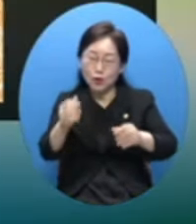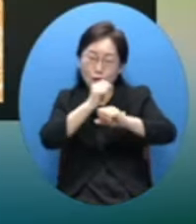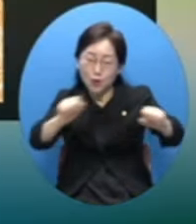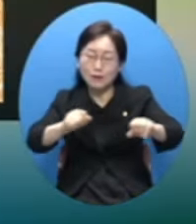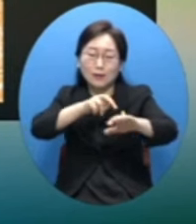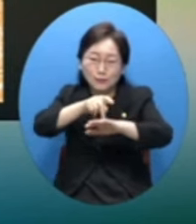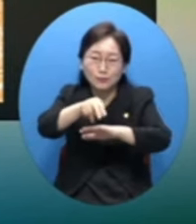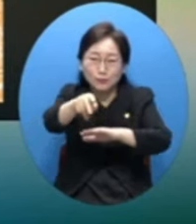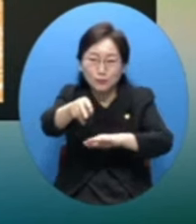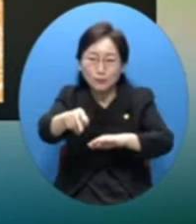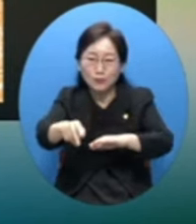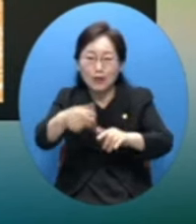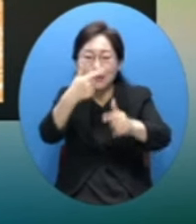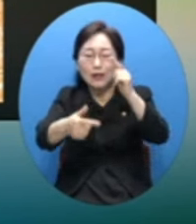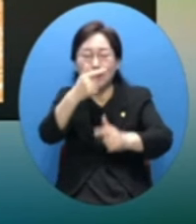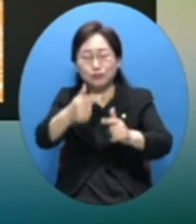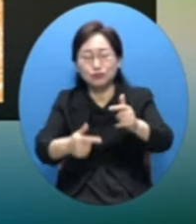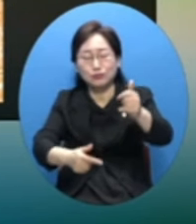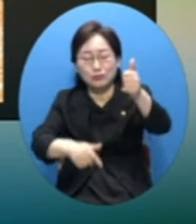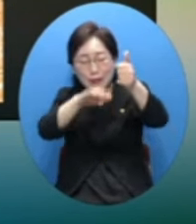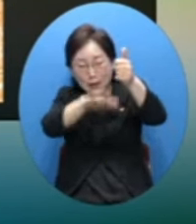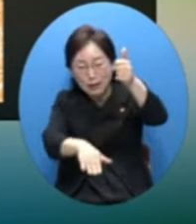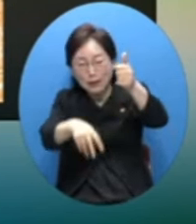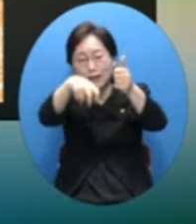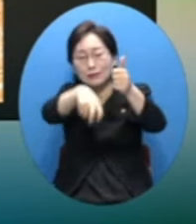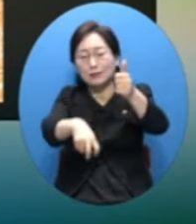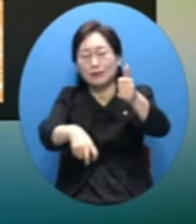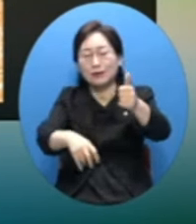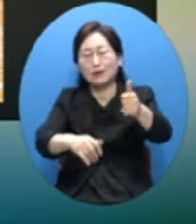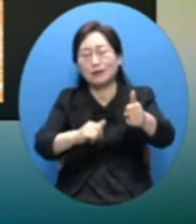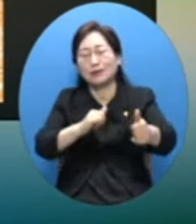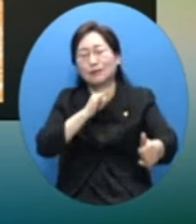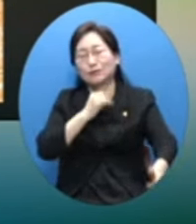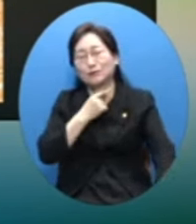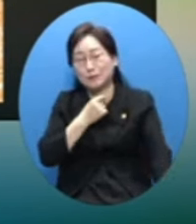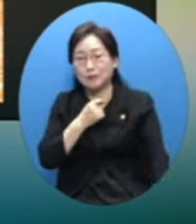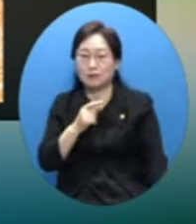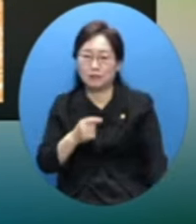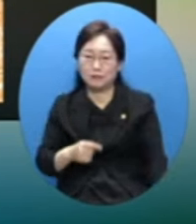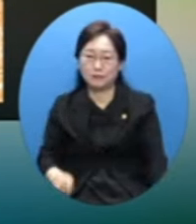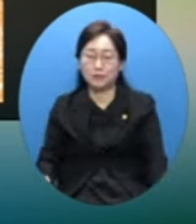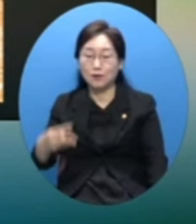앉아서 죽기를 원했습니다. 로데나무는 이